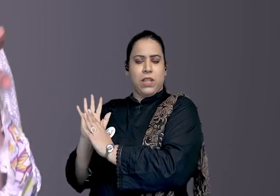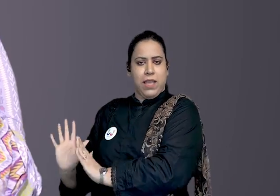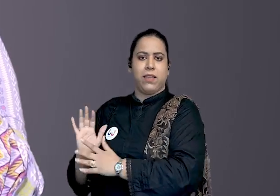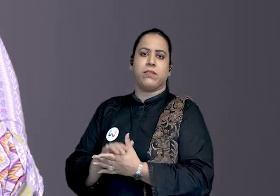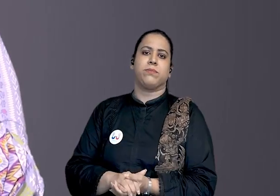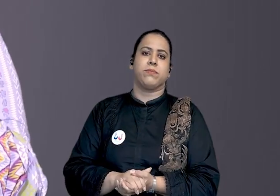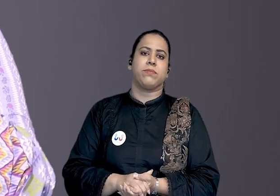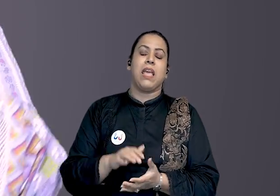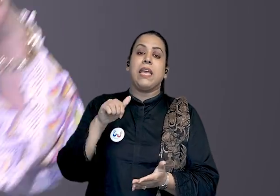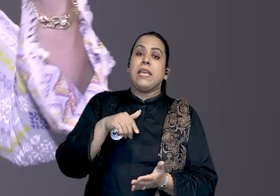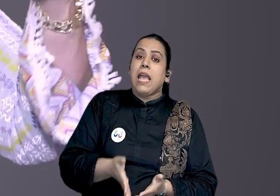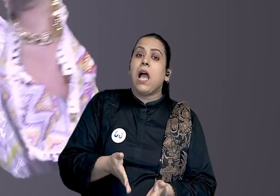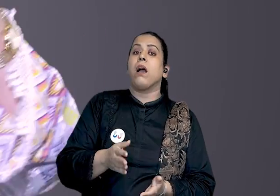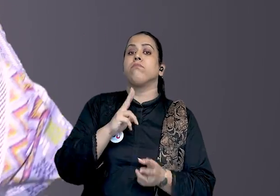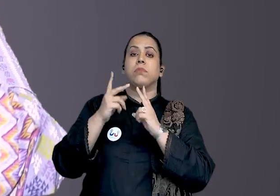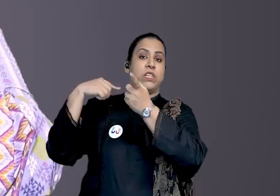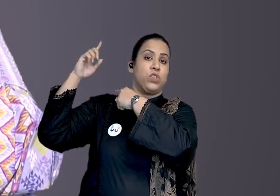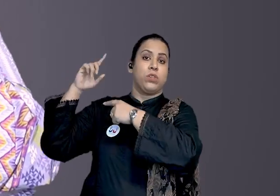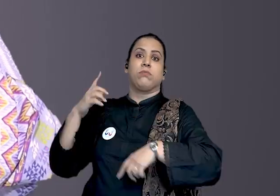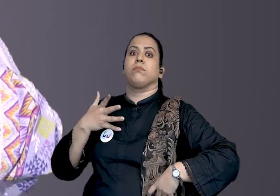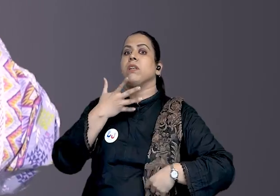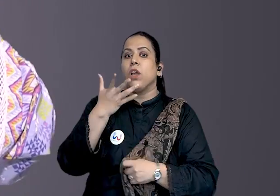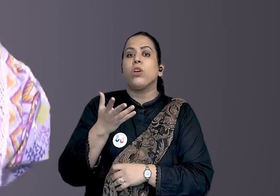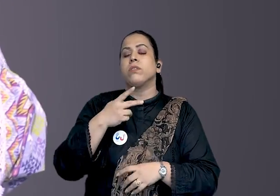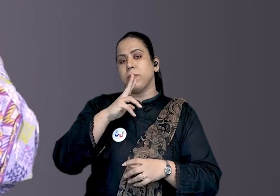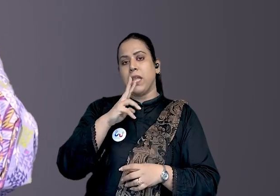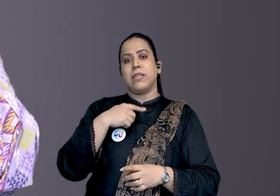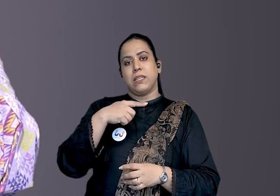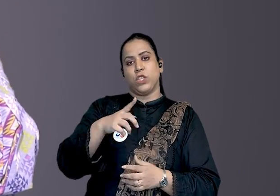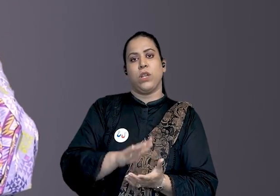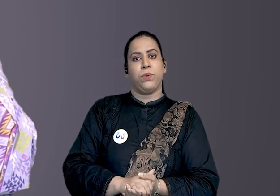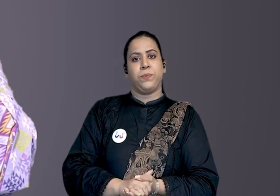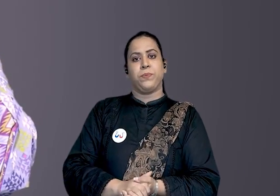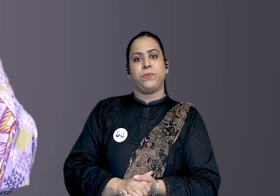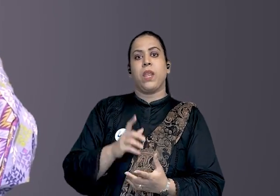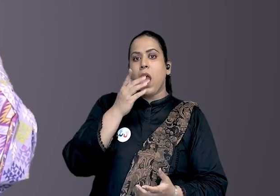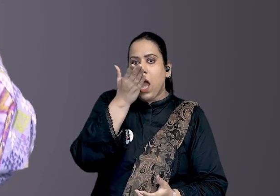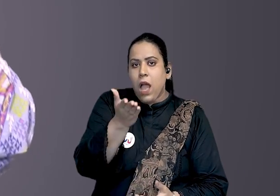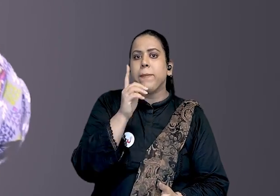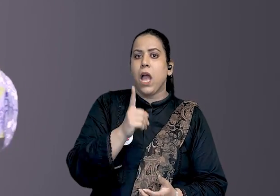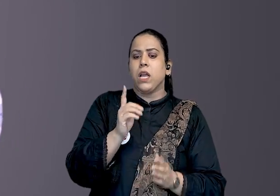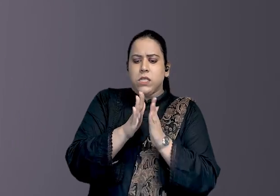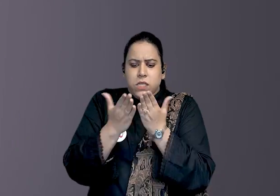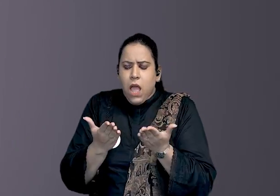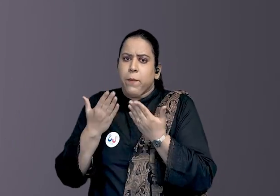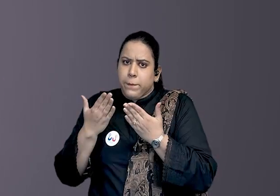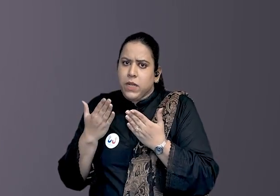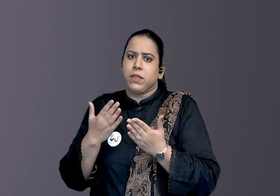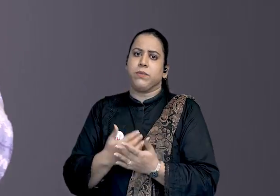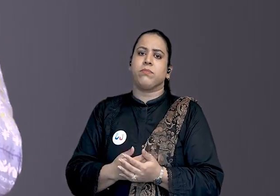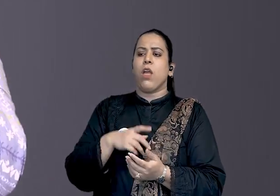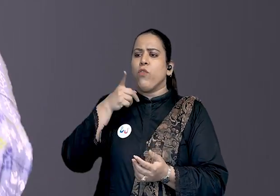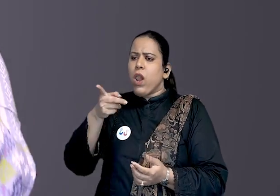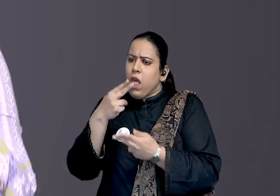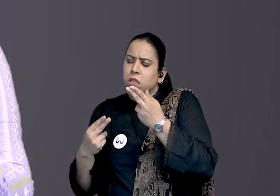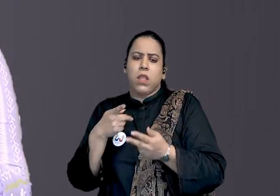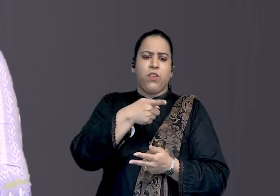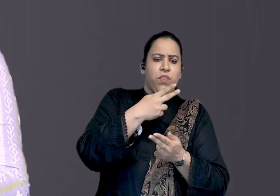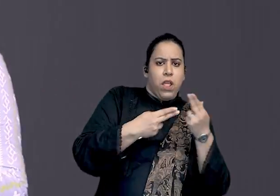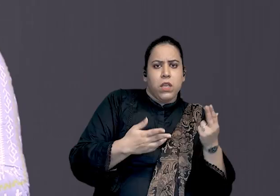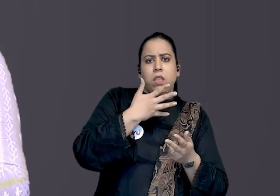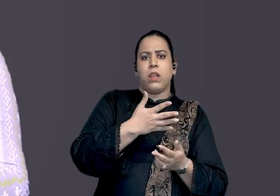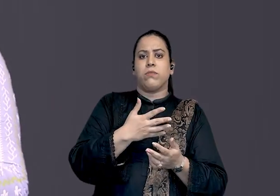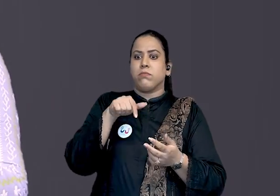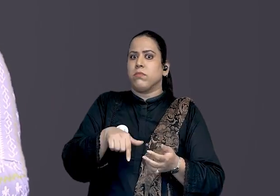کتابوں میں پڑھتے ہیں فلاں کی تاریخ فلاں کی تاریخ، یہاں پہ کتابیں نہیں پڑھی ہوئی، یہاں پر وہ کاغذات پڑے ہوئے ہیں جن کی بیس پہ